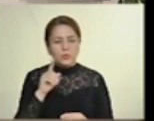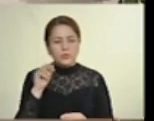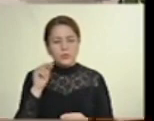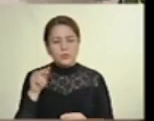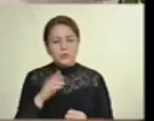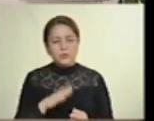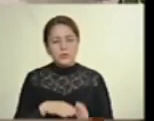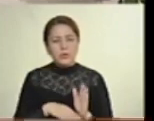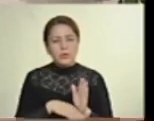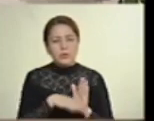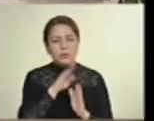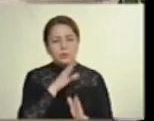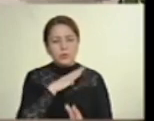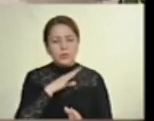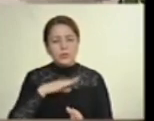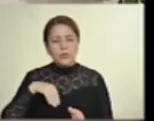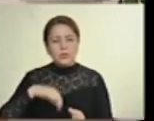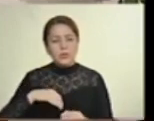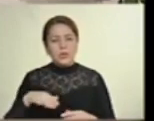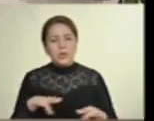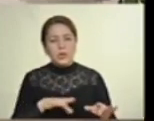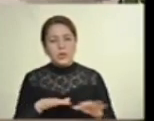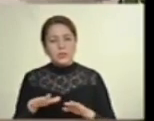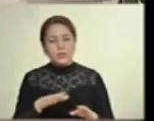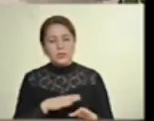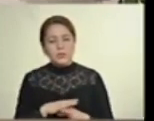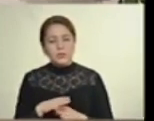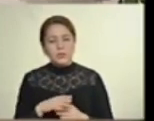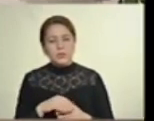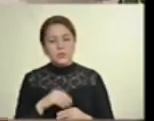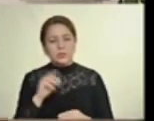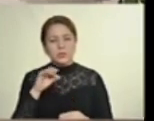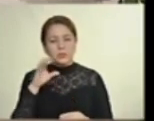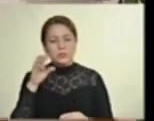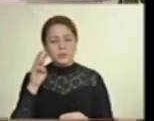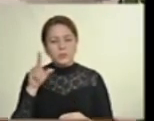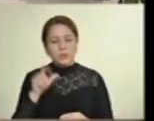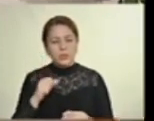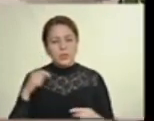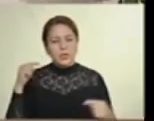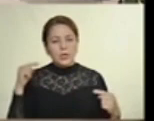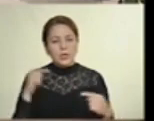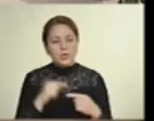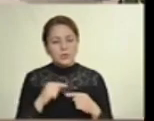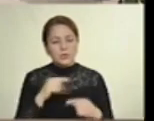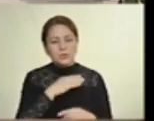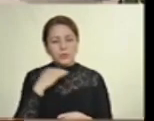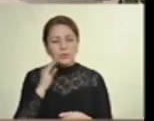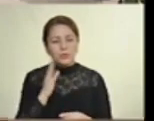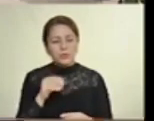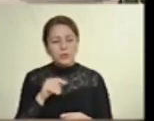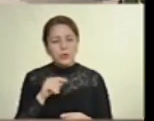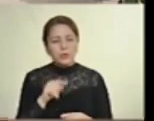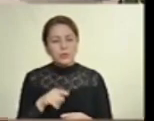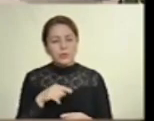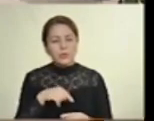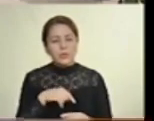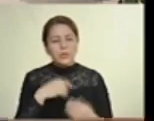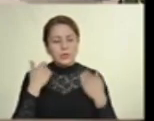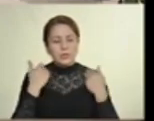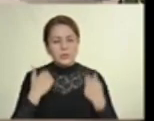bo'lsa, harakatlanayotgan jismga qarshiligini ortishiga sababchi bo'ladi. Mana shunday ularning